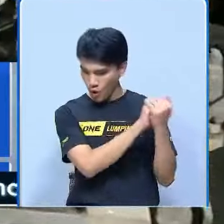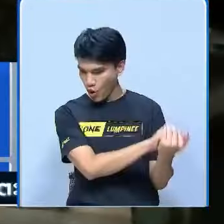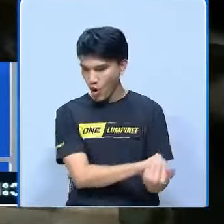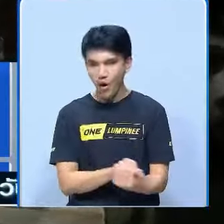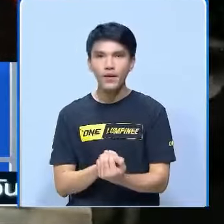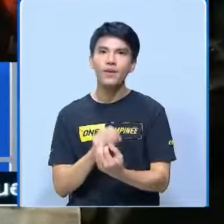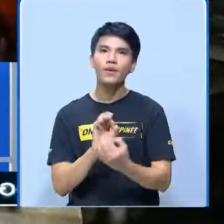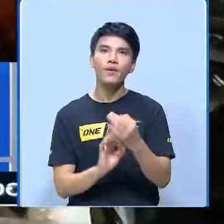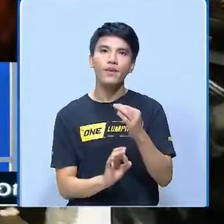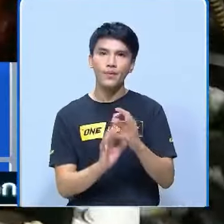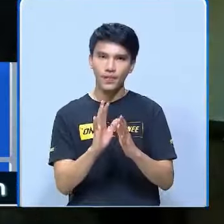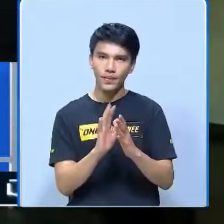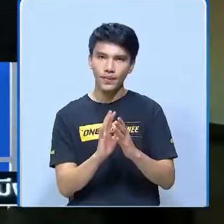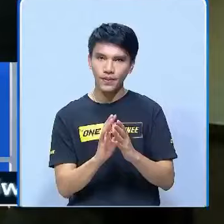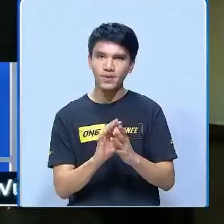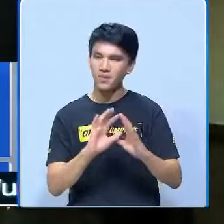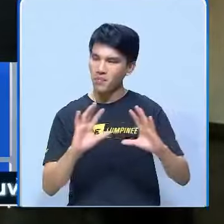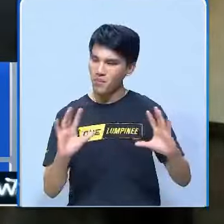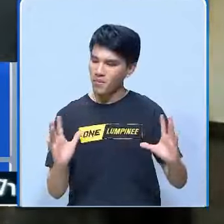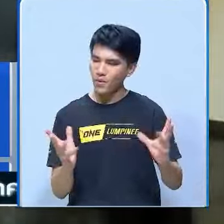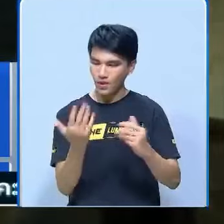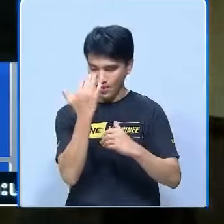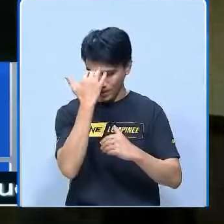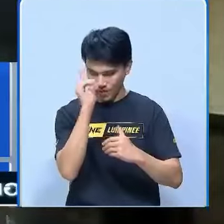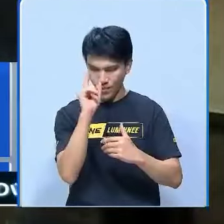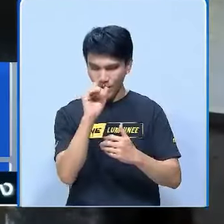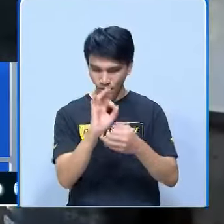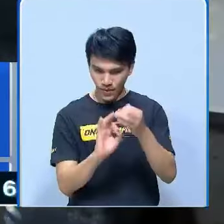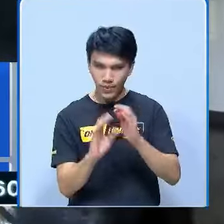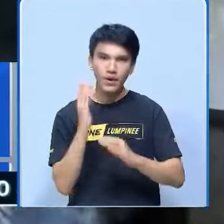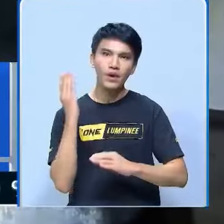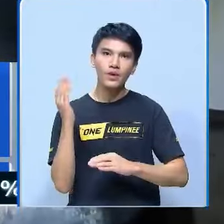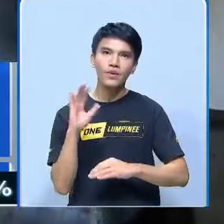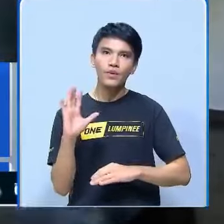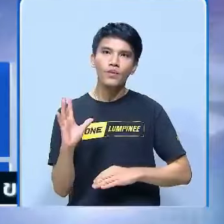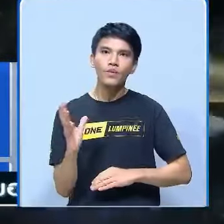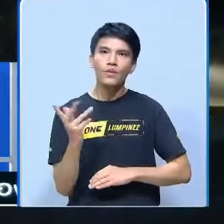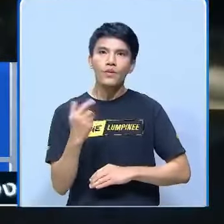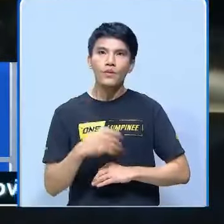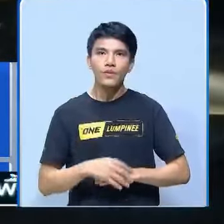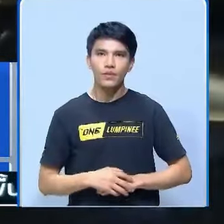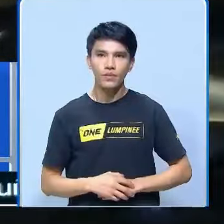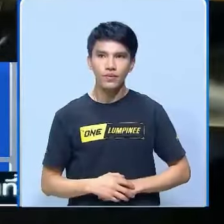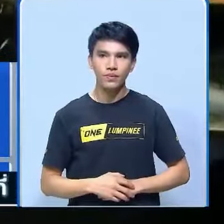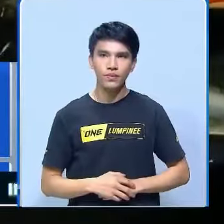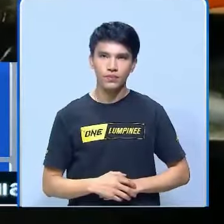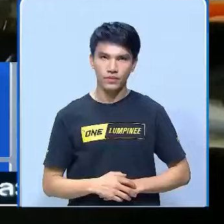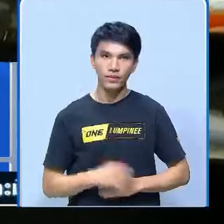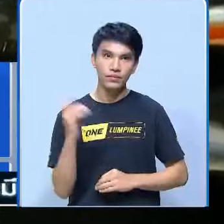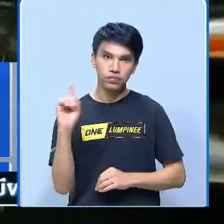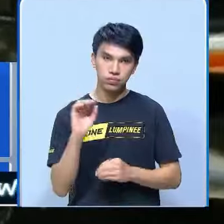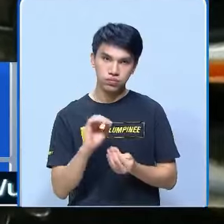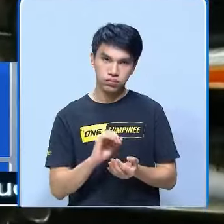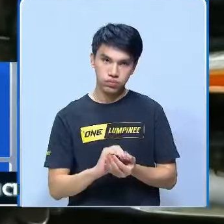เพลิงไหม้ต้องบอกว่าเหลือแต่ซากแล้วพอสภาพอย่างนี้ค่ะเสียหายทั้งคันหลังเกิดเหตุพบว่